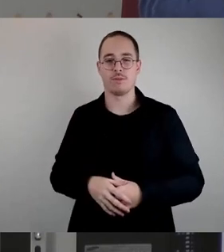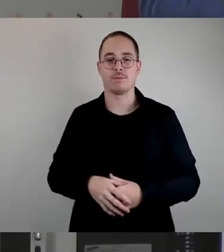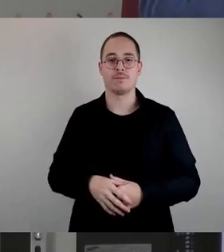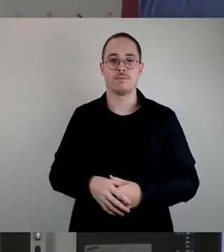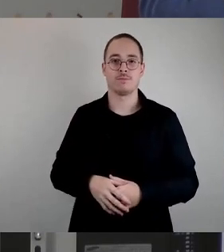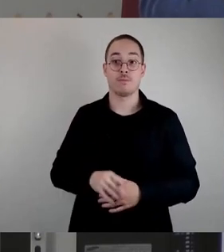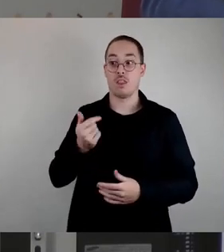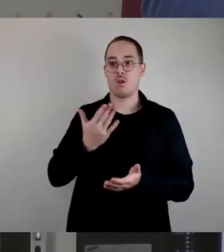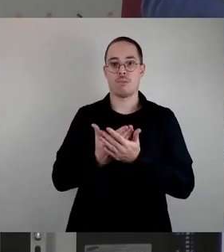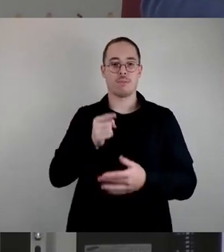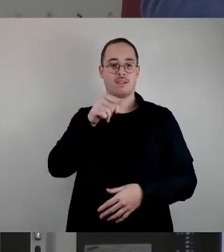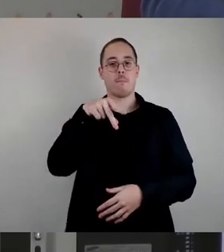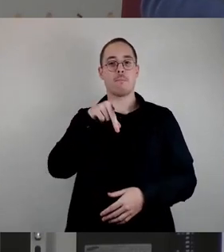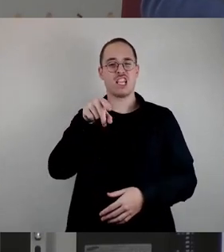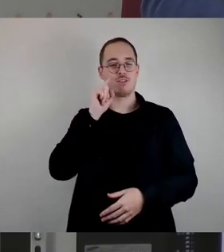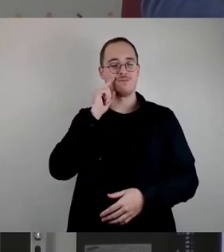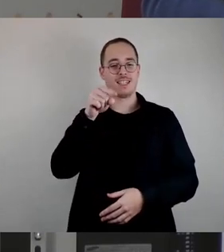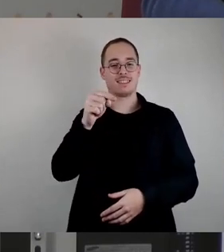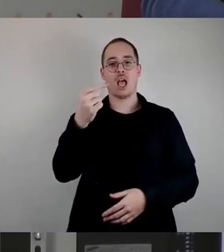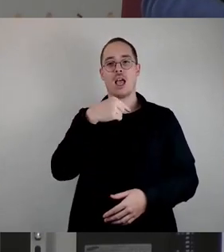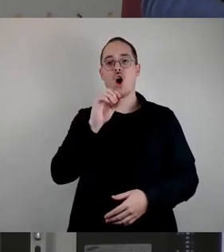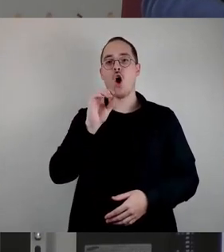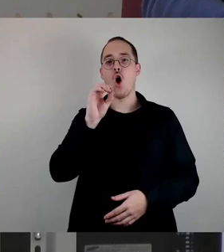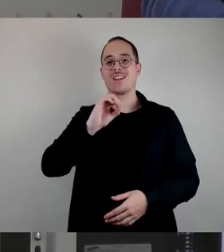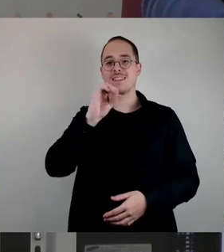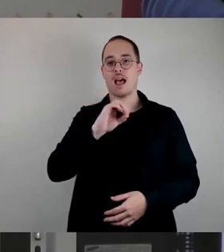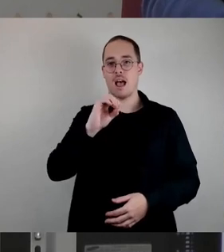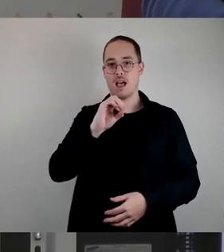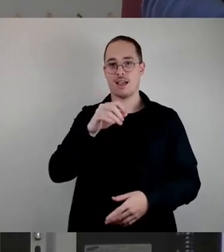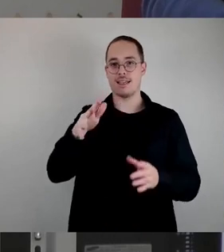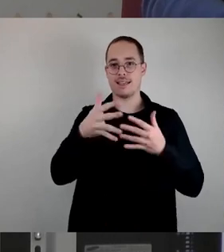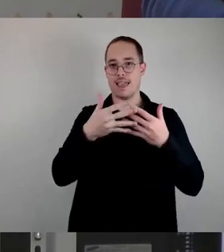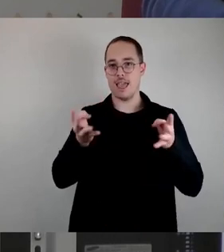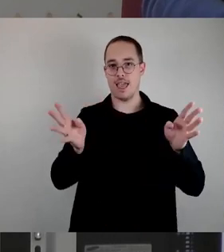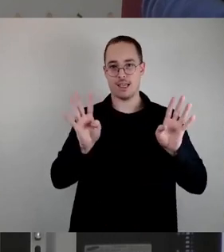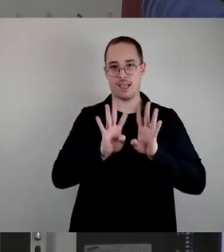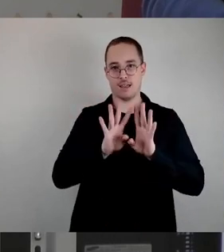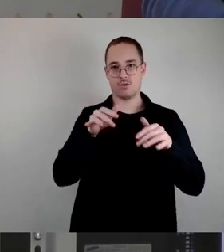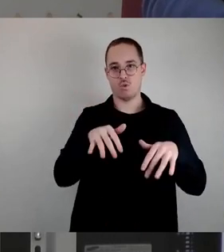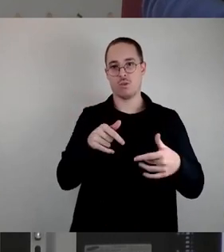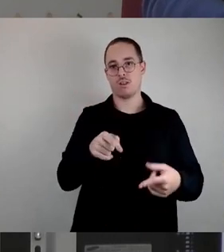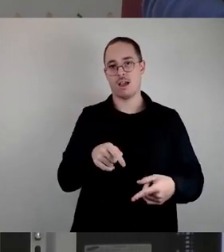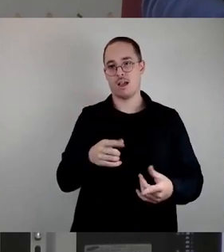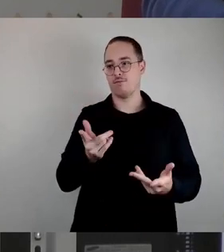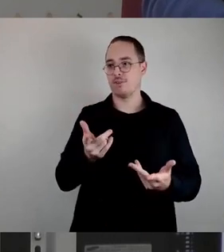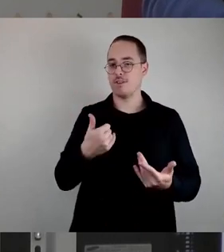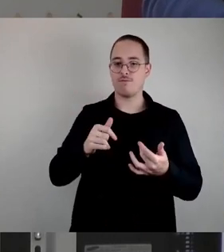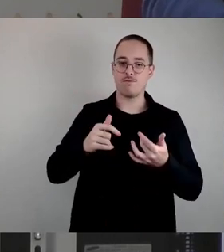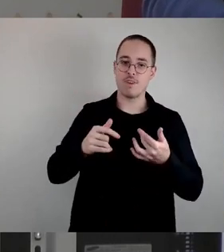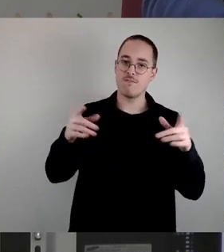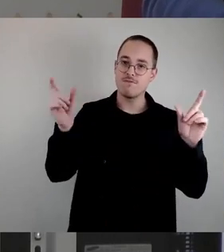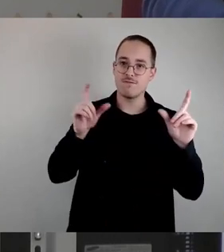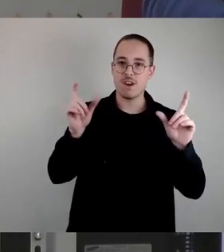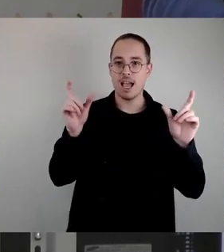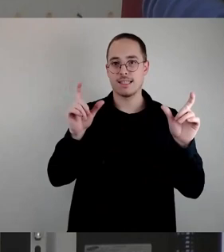des Ostra-Geheges, ich meine, das ursprüngliche Problem Berufsverkehr spielt heute keine entscheidende Rolle mehr, gewünscht, man möge die